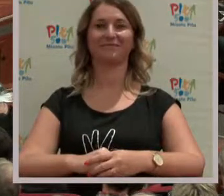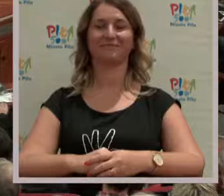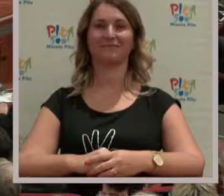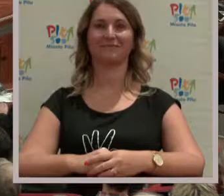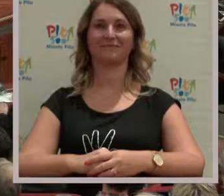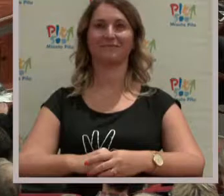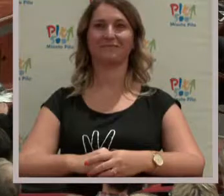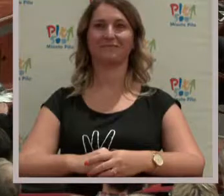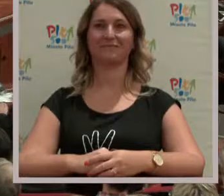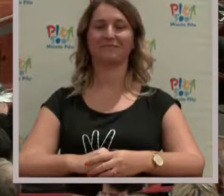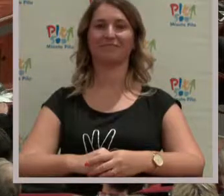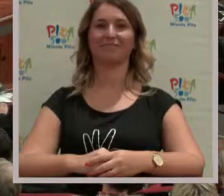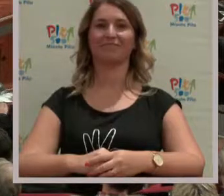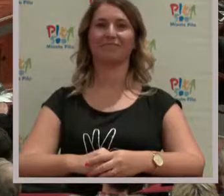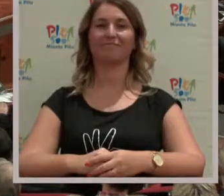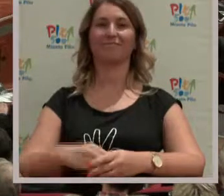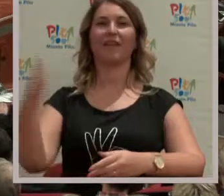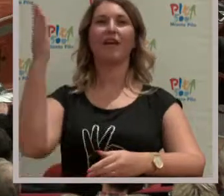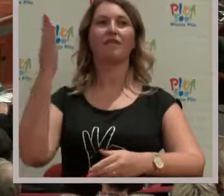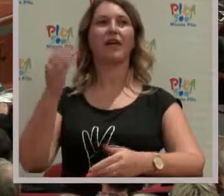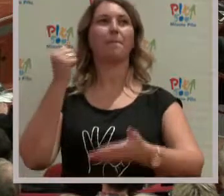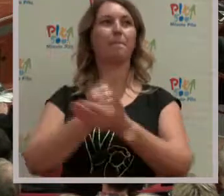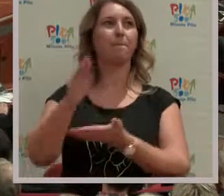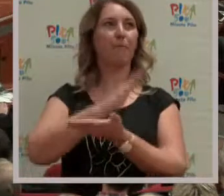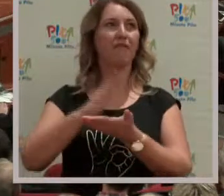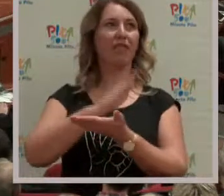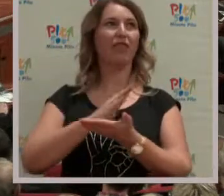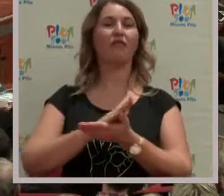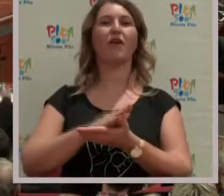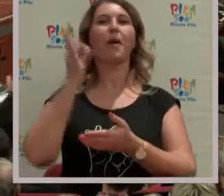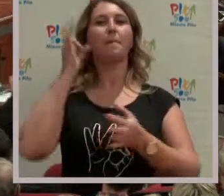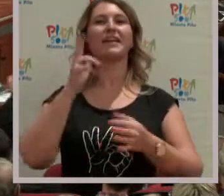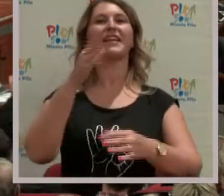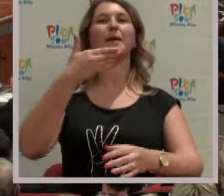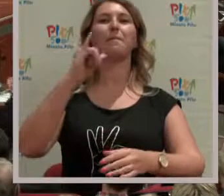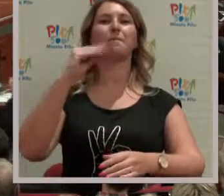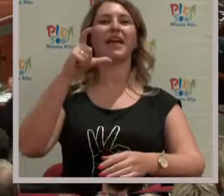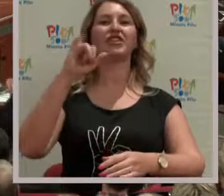Witam serdecznie Powiatową Państwową Inspektor Sanitarną w Pile panią Dantę Kmieciak.